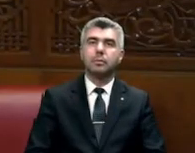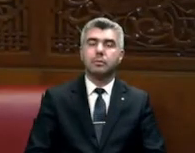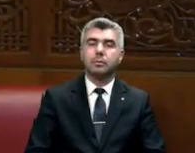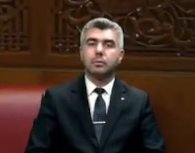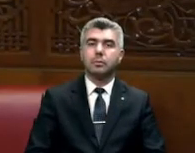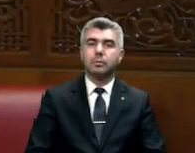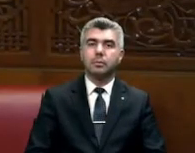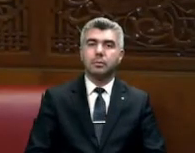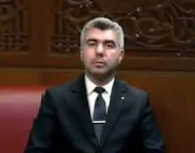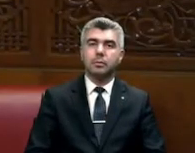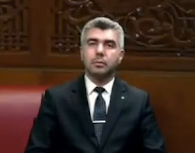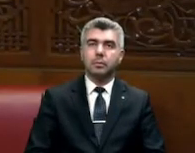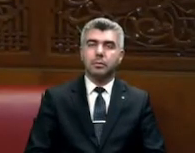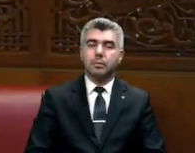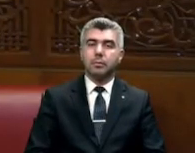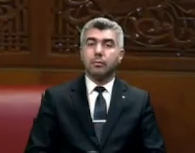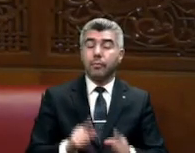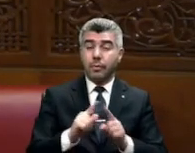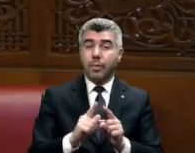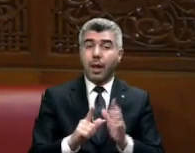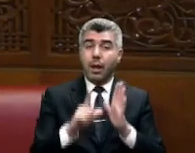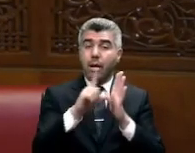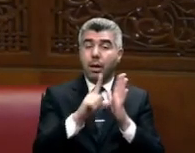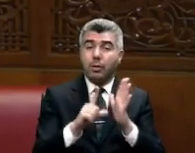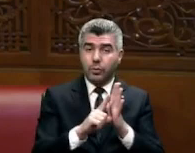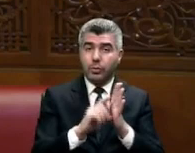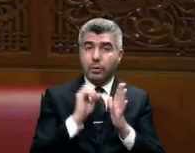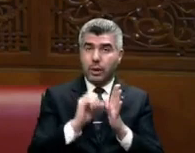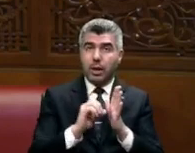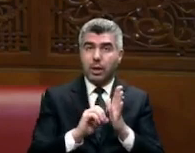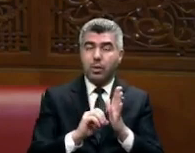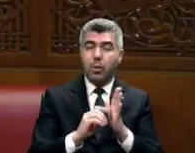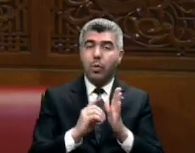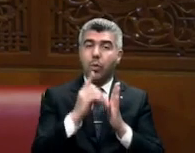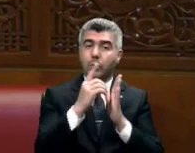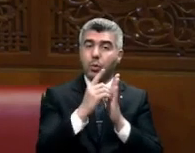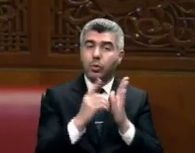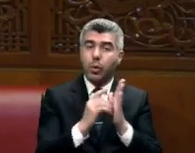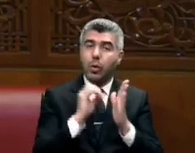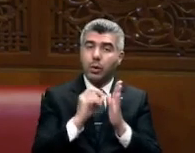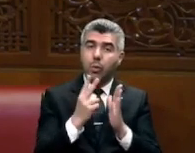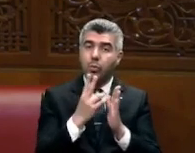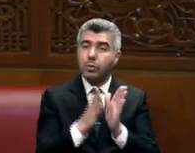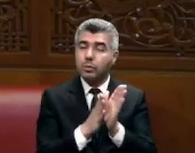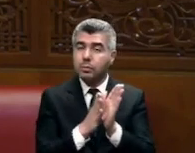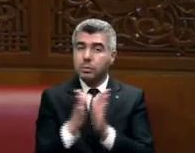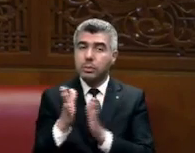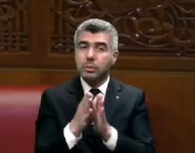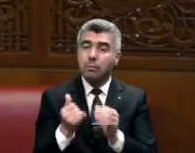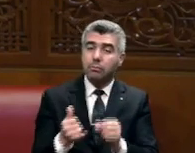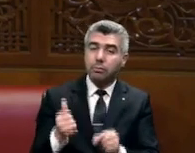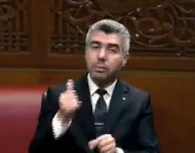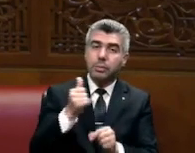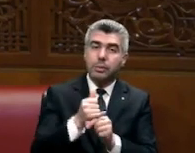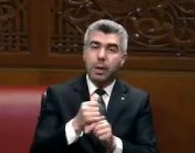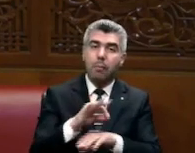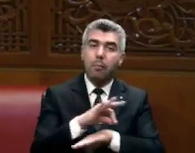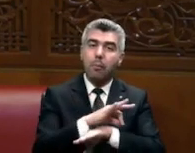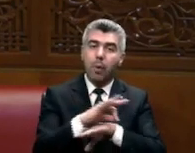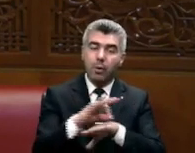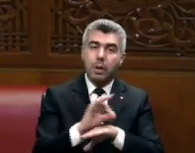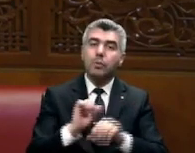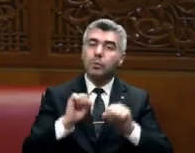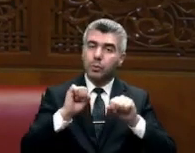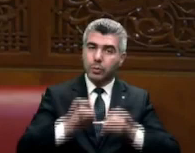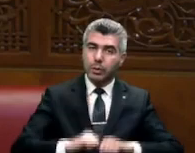في هذا الإطار، فإن أحكام القانون التنظيمي والمرسوم المتعلقين بالتعيين في المناصب العليا كتسمح